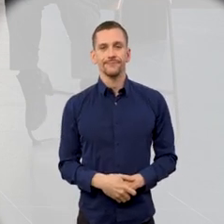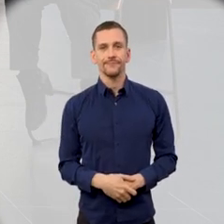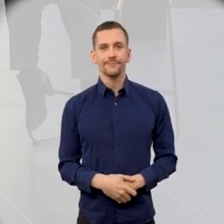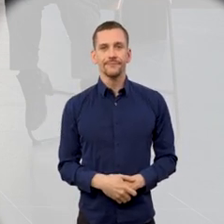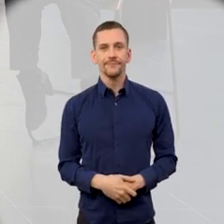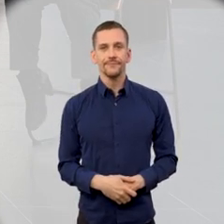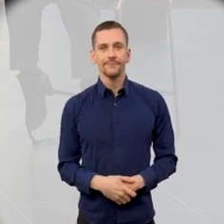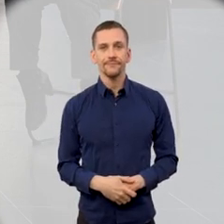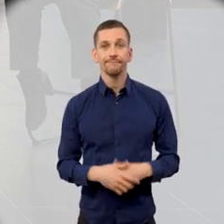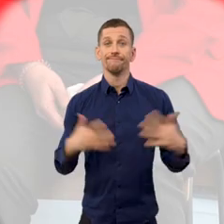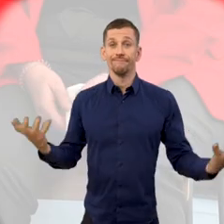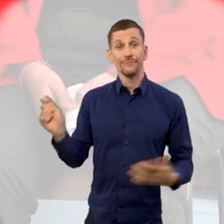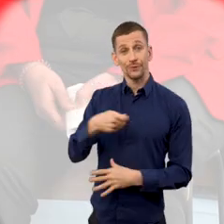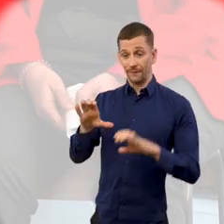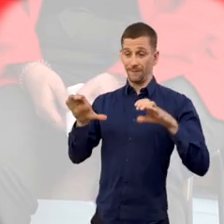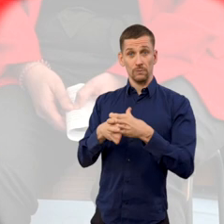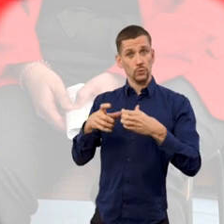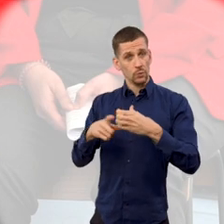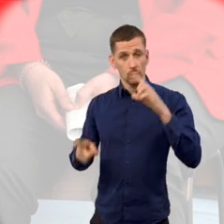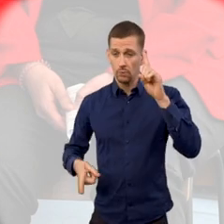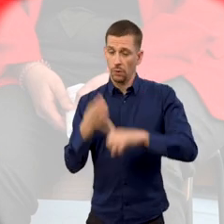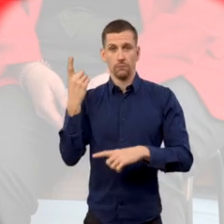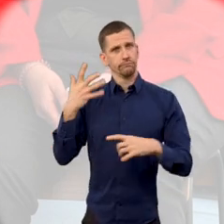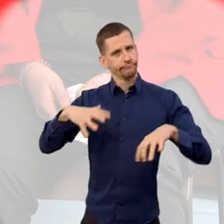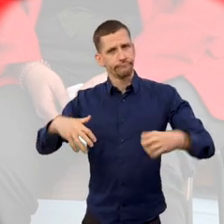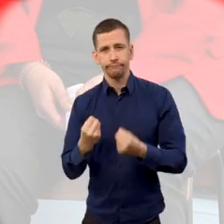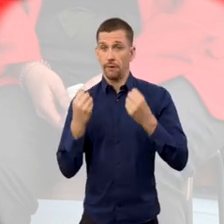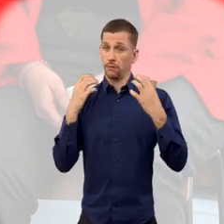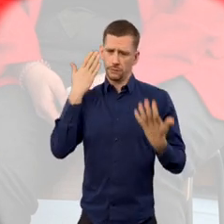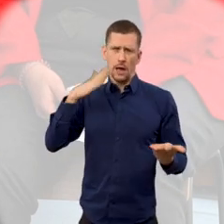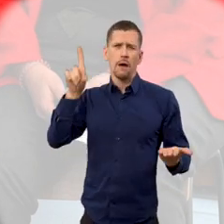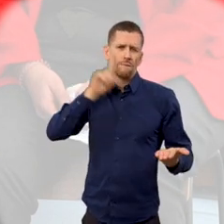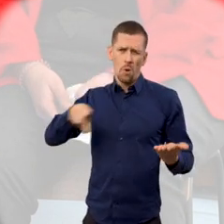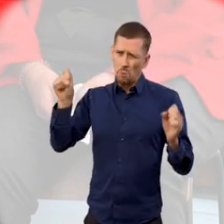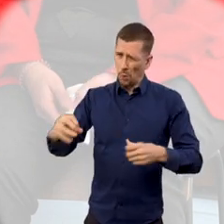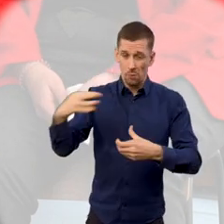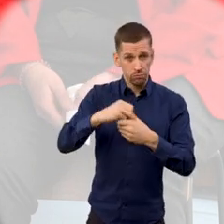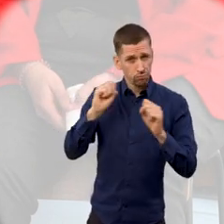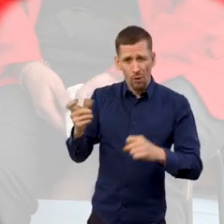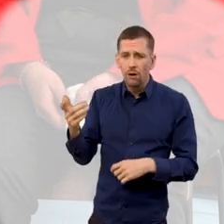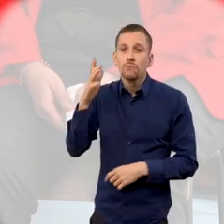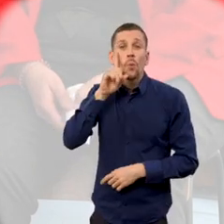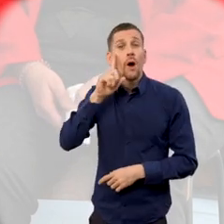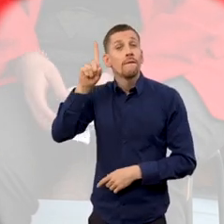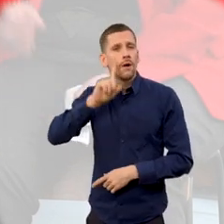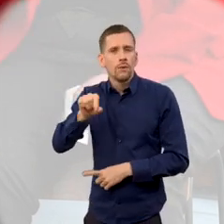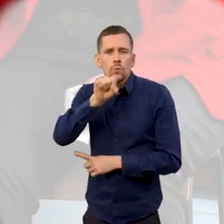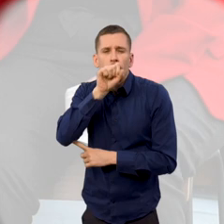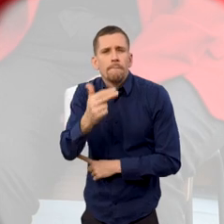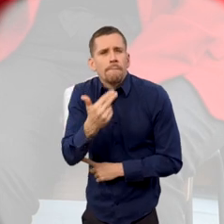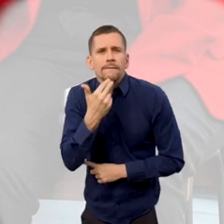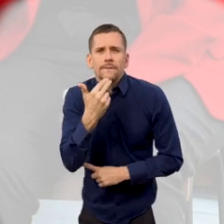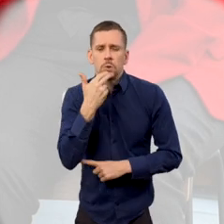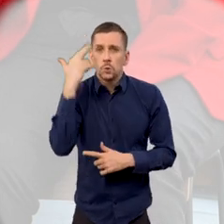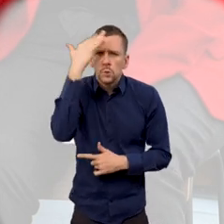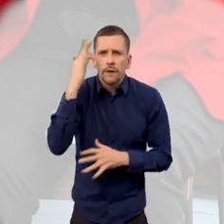nous on s'est rendu compte quand même qu'au niveau de la pratique du développement, elles étaient très perfectionnistes. Vraiment le souci